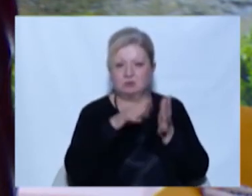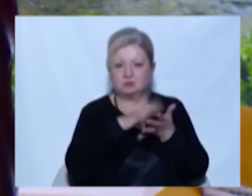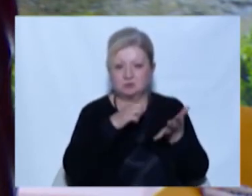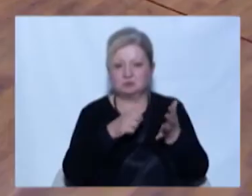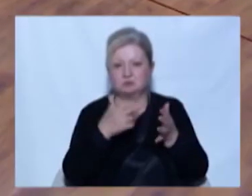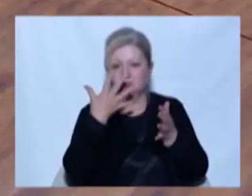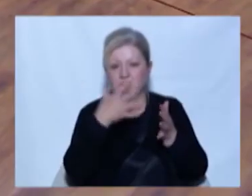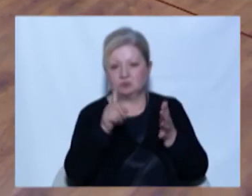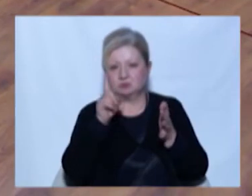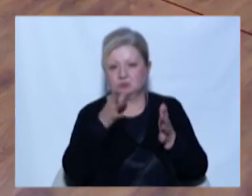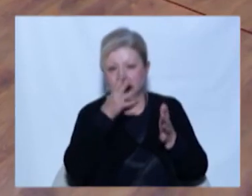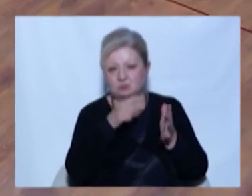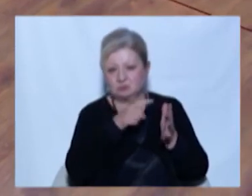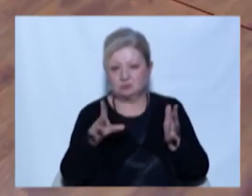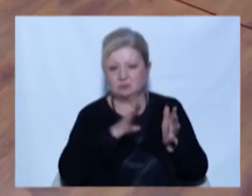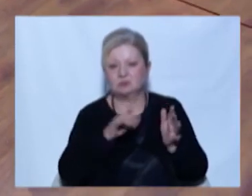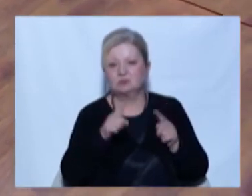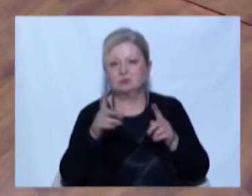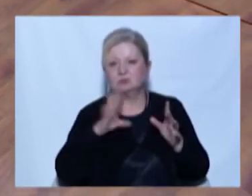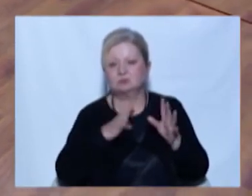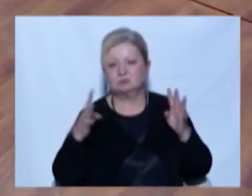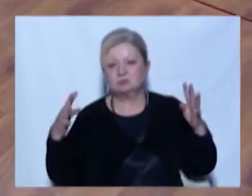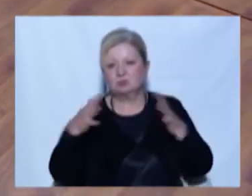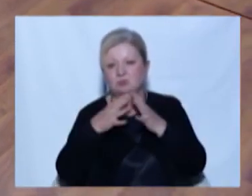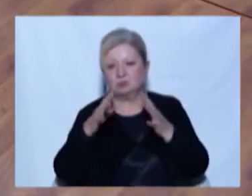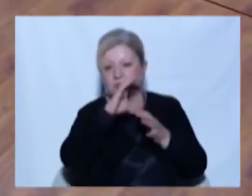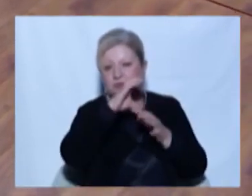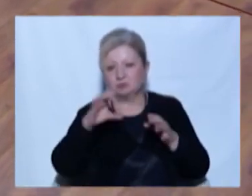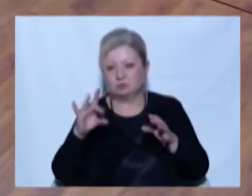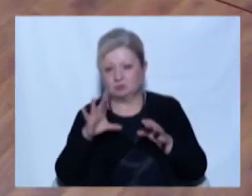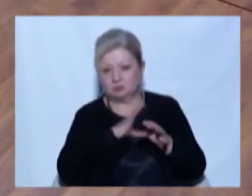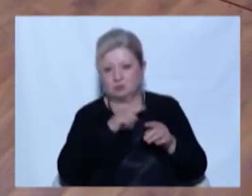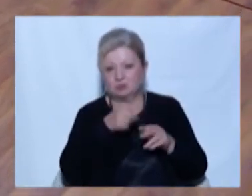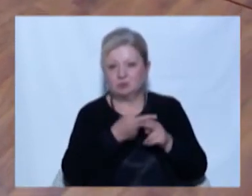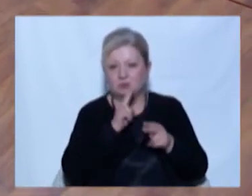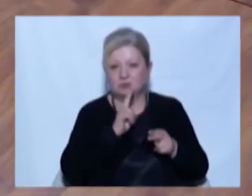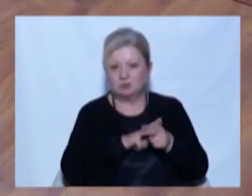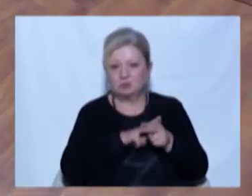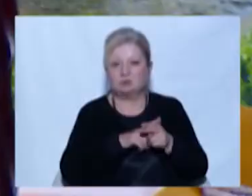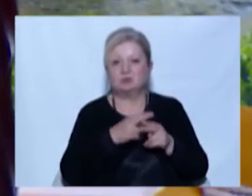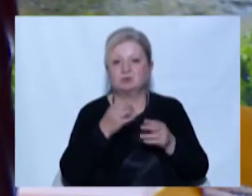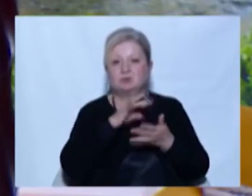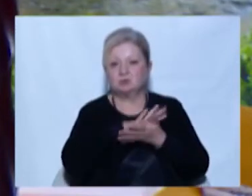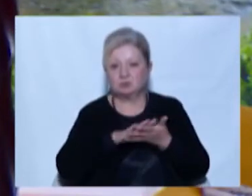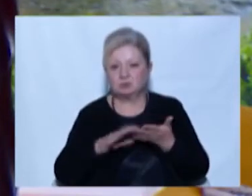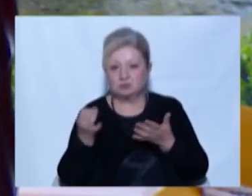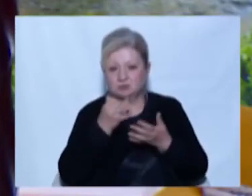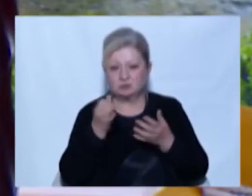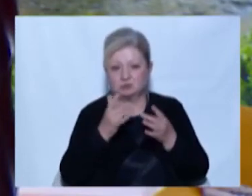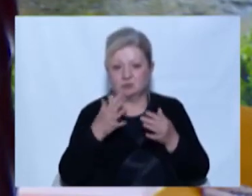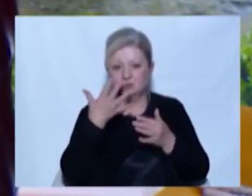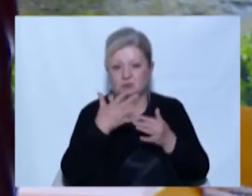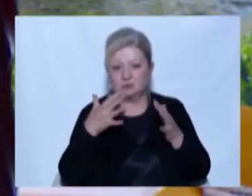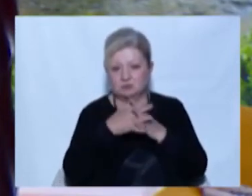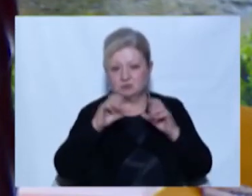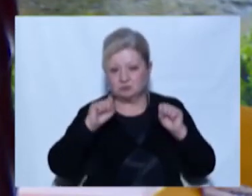1991 წლამდე, ვიდრე საბჭოთა კავშირი არსებობდა. Ჩვენი შემდეგი შეხვედრა სწორედ ცივი ომის უფრო ინტენსიური